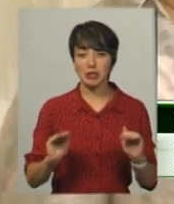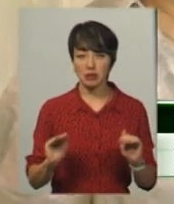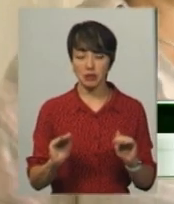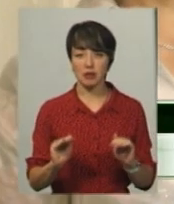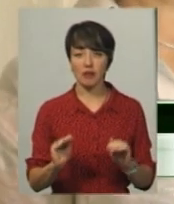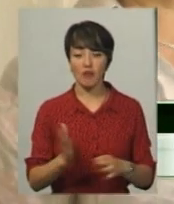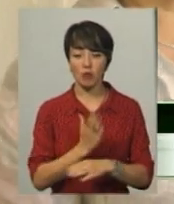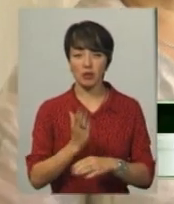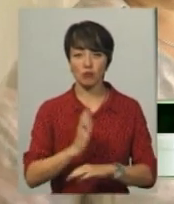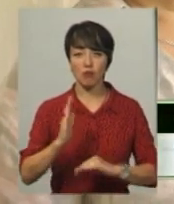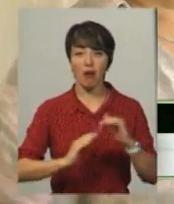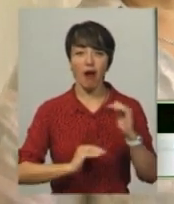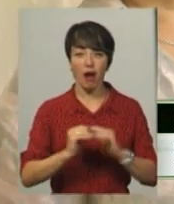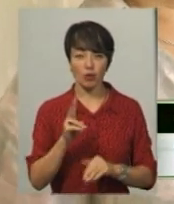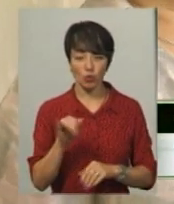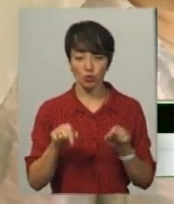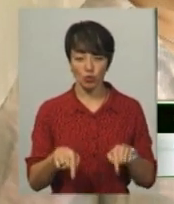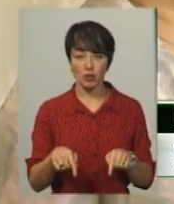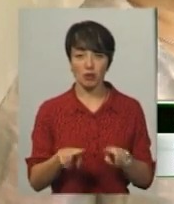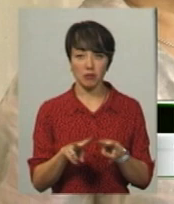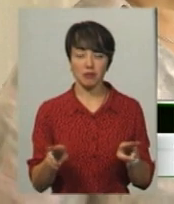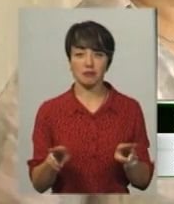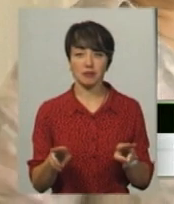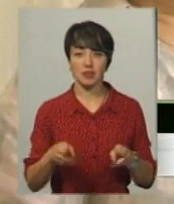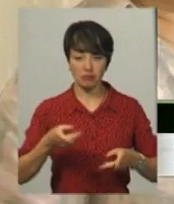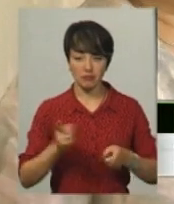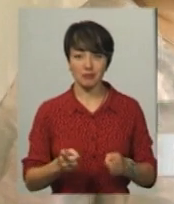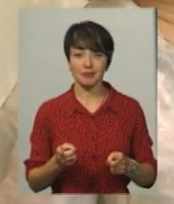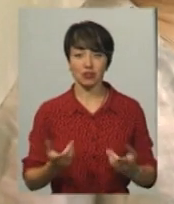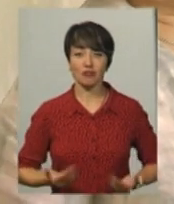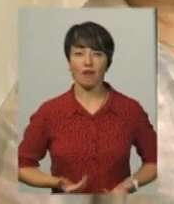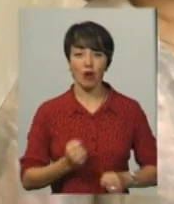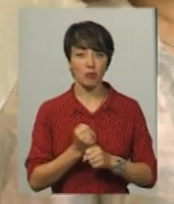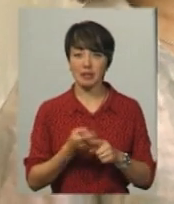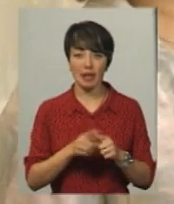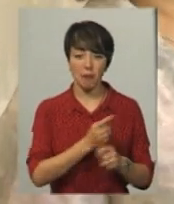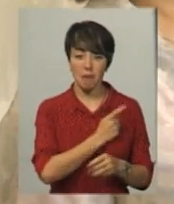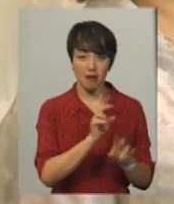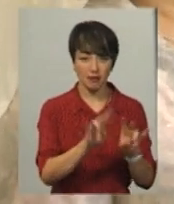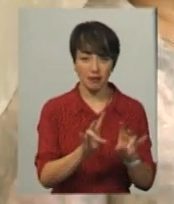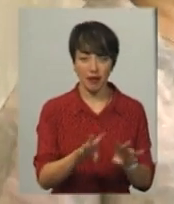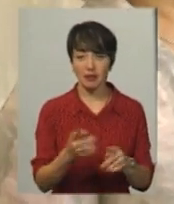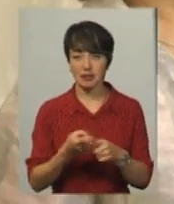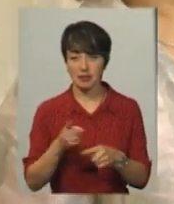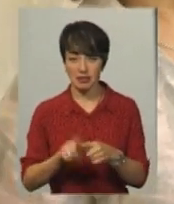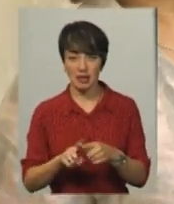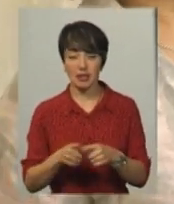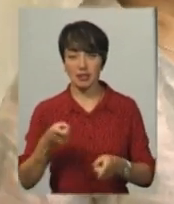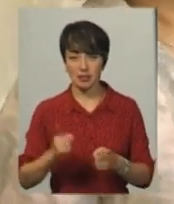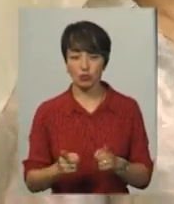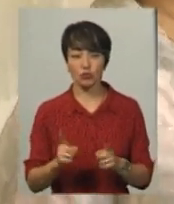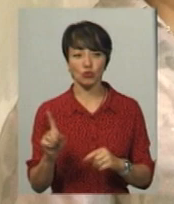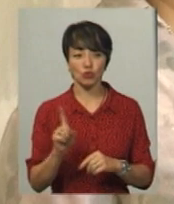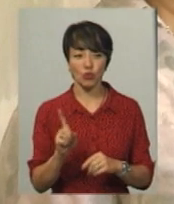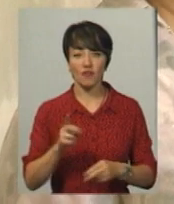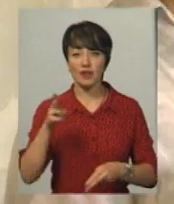виробничу практику, тому що тут така робота, як кажуть, жива робота, що це не в майстерні, це іменно дійсно, що